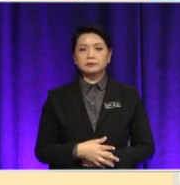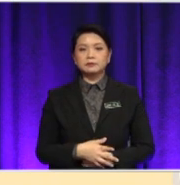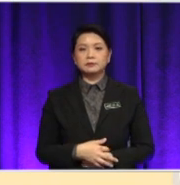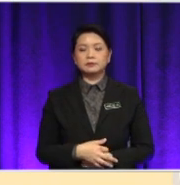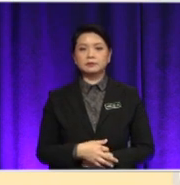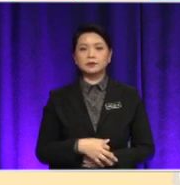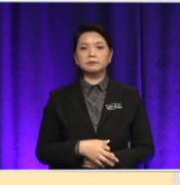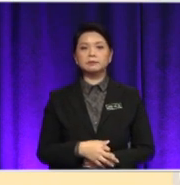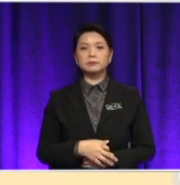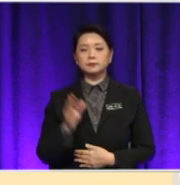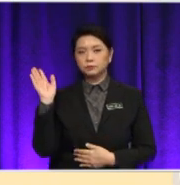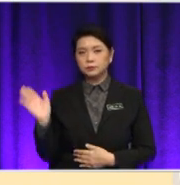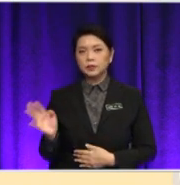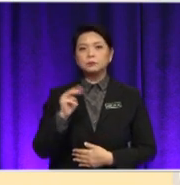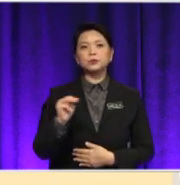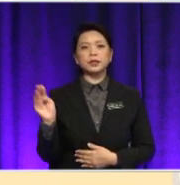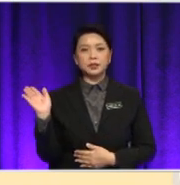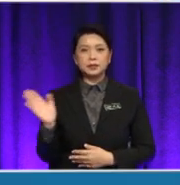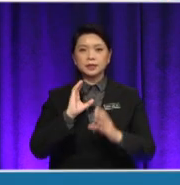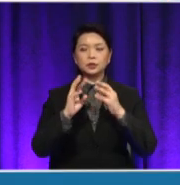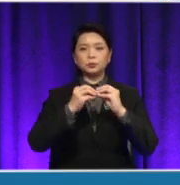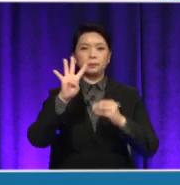nombor empat. Okey, kita tengok.